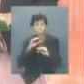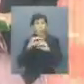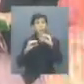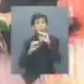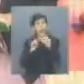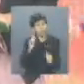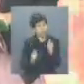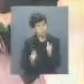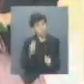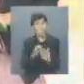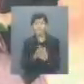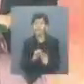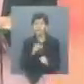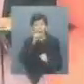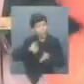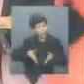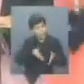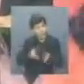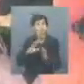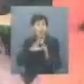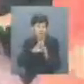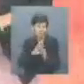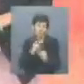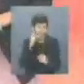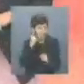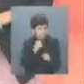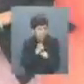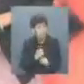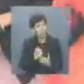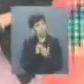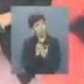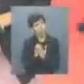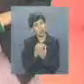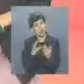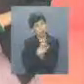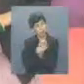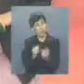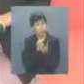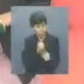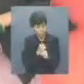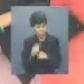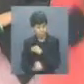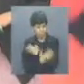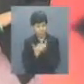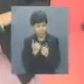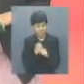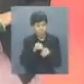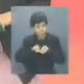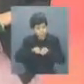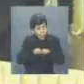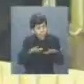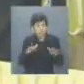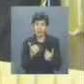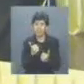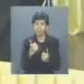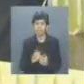าสะท้อนจากสายน้ำนั่นเองนะคะก็ถือว่าเป็นการต่อลมหายใจให้กับศิลปะแขนงนี้แล้วก็ถือโอกาสเดียวกันในการเผยแพร่ไปด้วยค่ะ